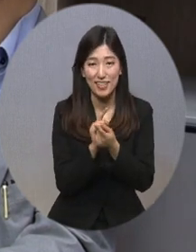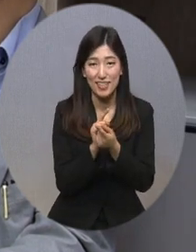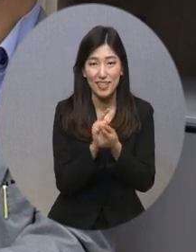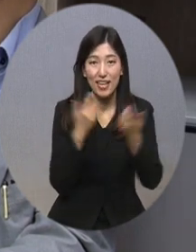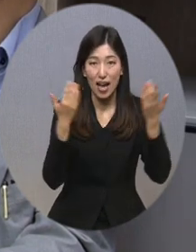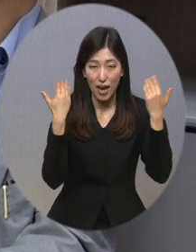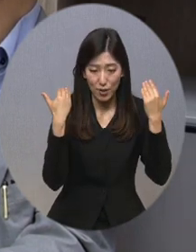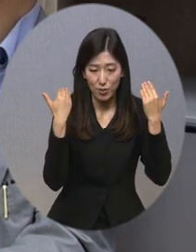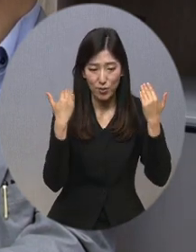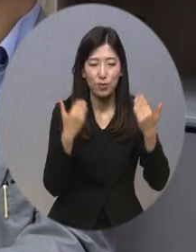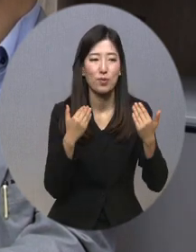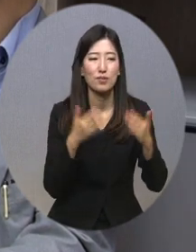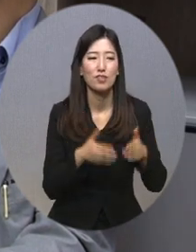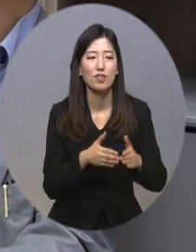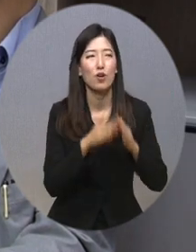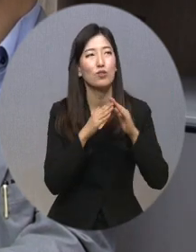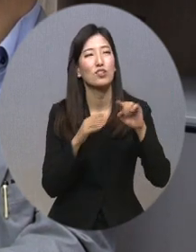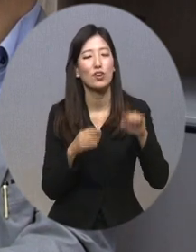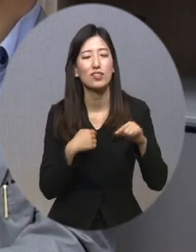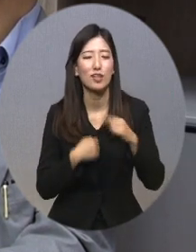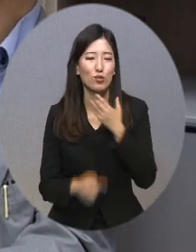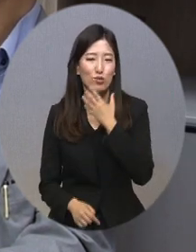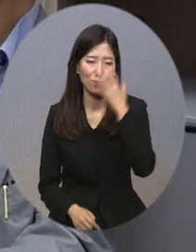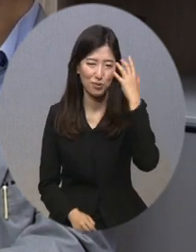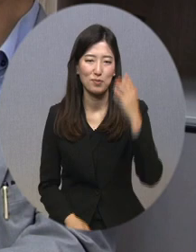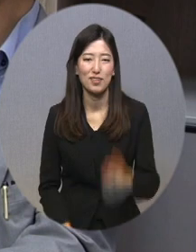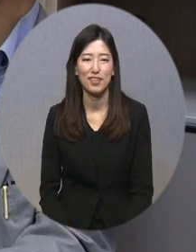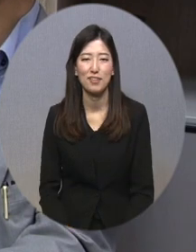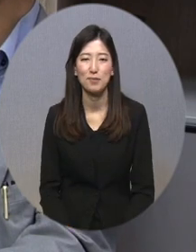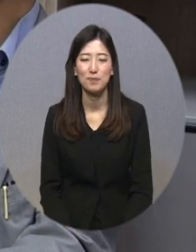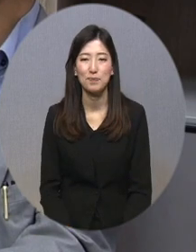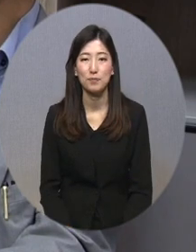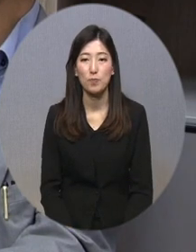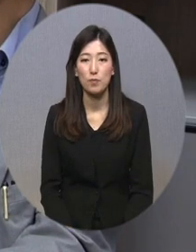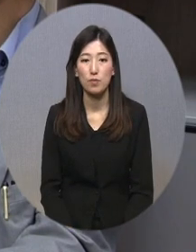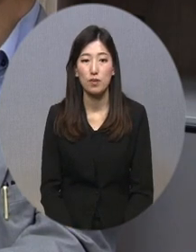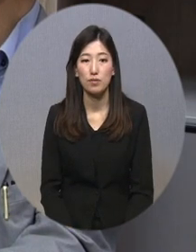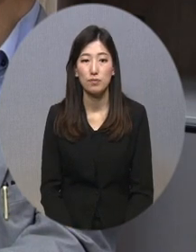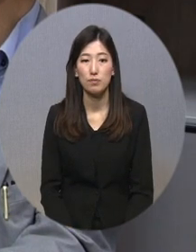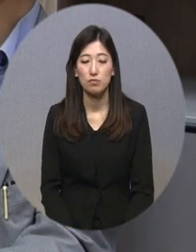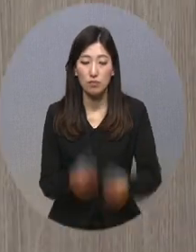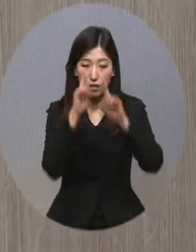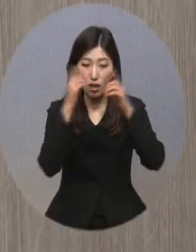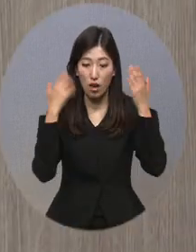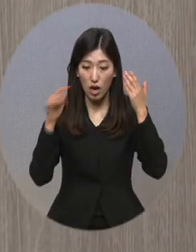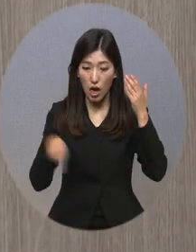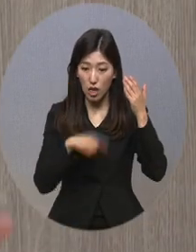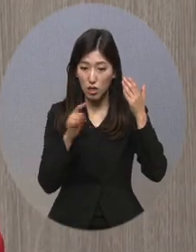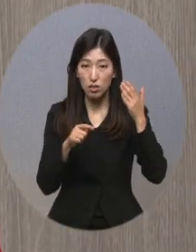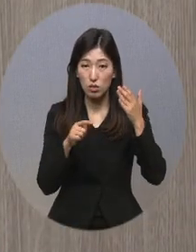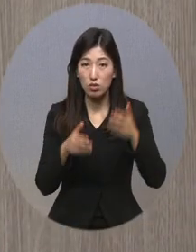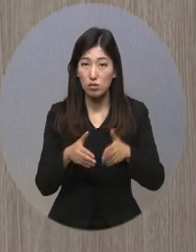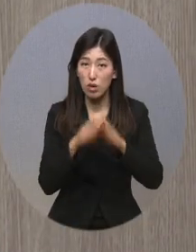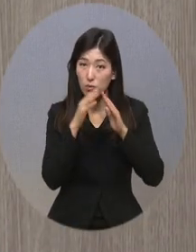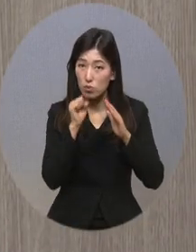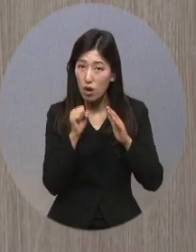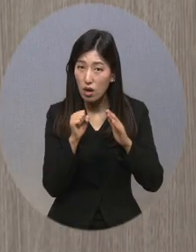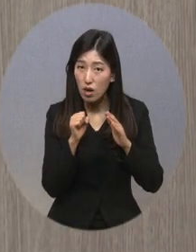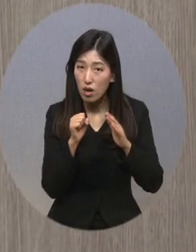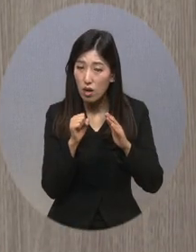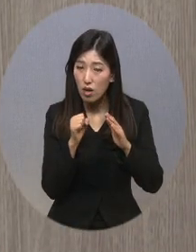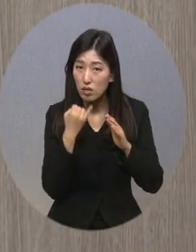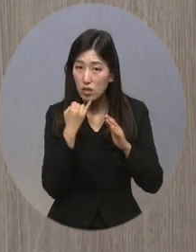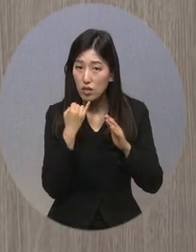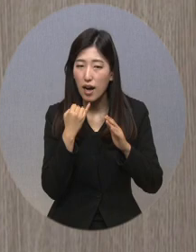그런 학교를 열었으면 좋겠다는 게 저희 또 꿈이기도 해요. 대학에서 네. 그런 과정을 개설할 수는 없나요? 대학에서도 하면 좋지만 이제